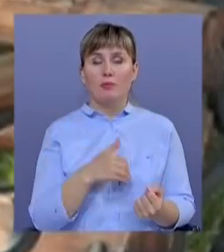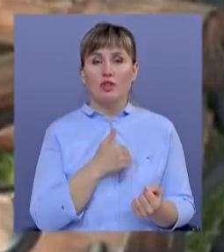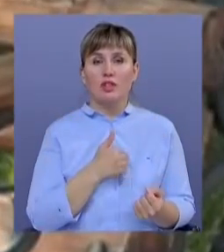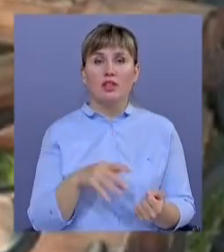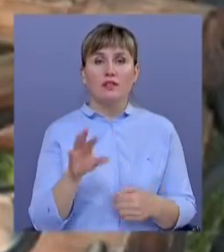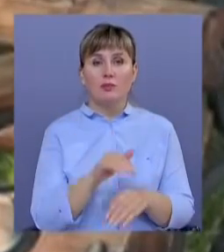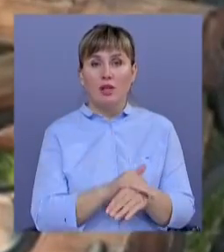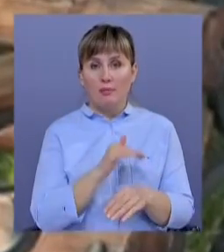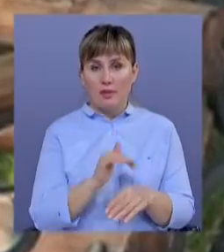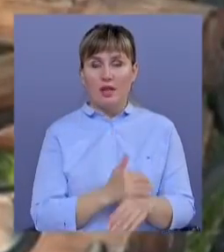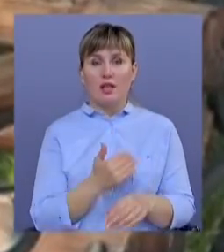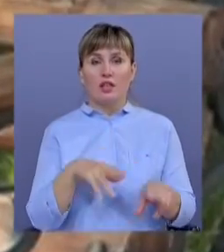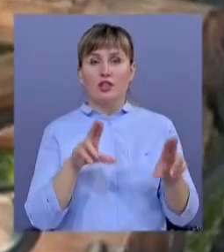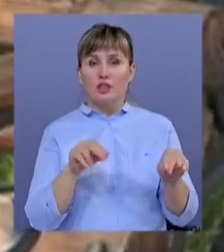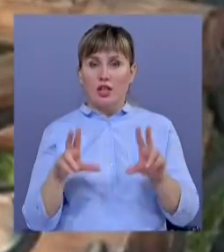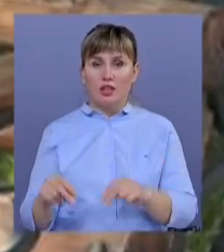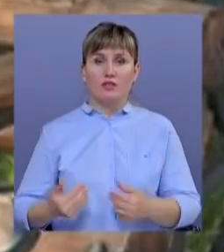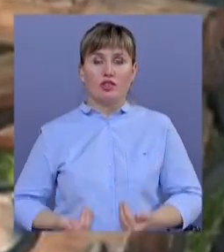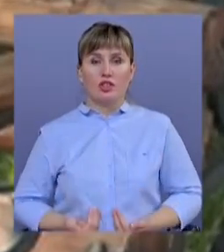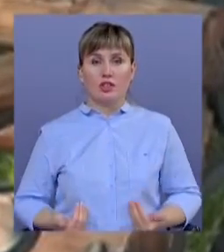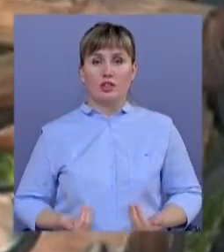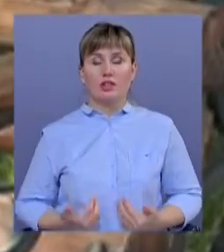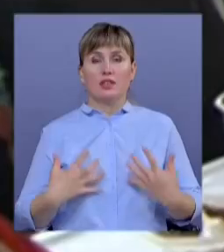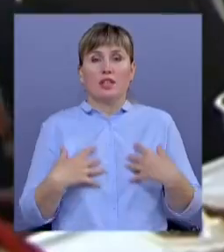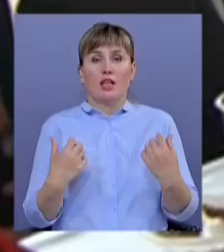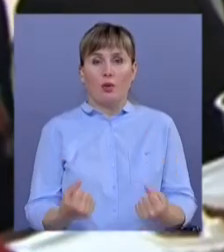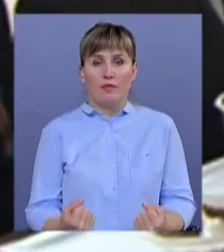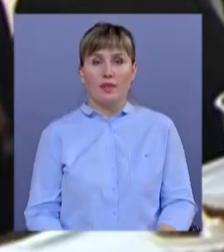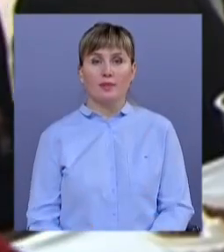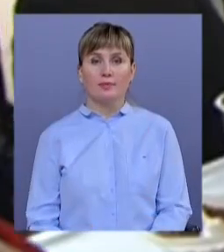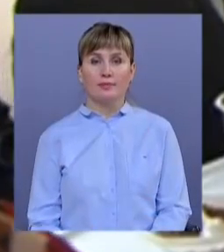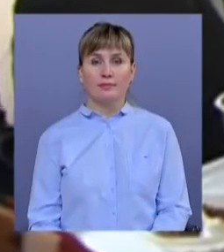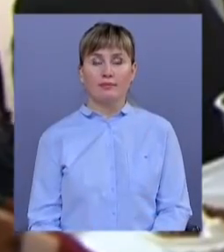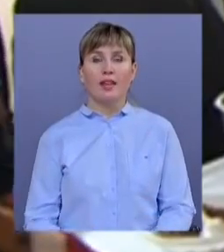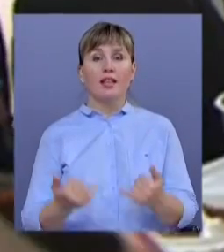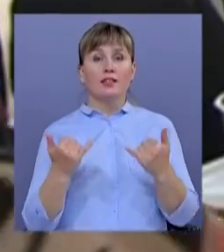всем добра, счастья в жизни, здоровья.